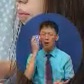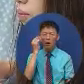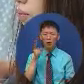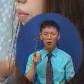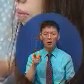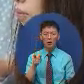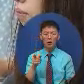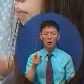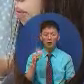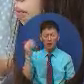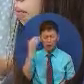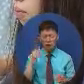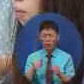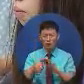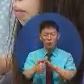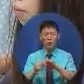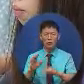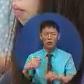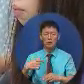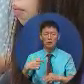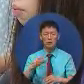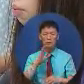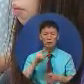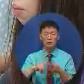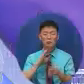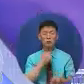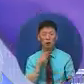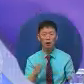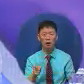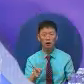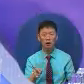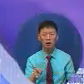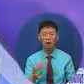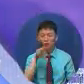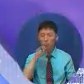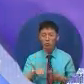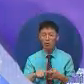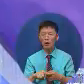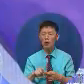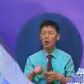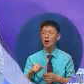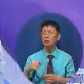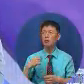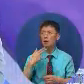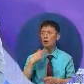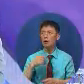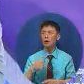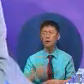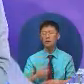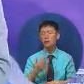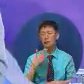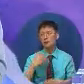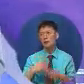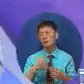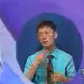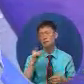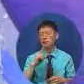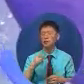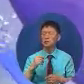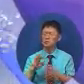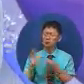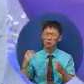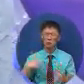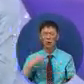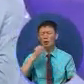신기하죠? 고통을 피하려는 게 모든 동물의 본능인데 이 동물은 무기력이 학습된 거예요. 이전 상황에서. 아무리